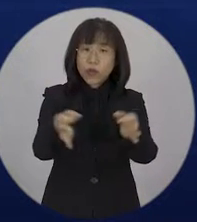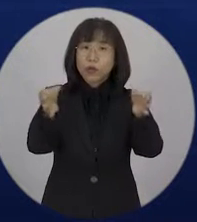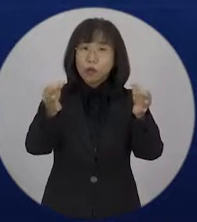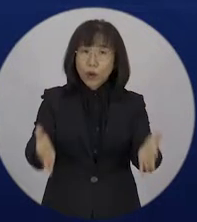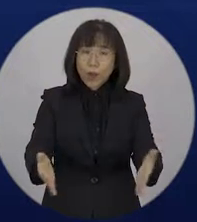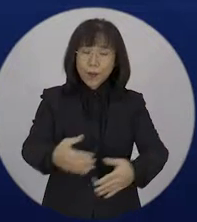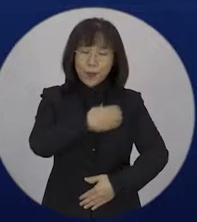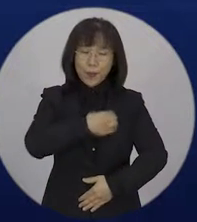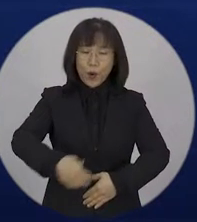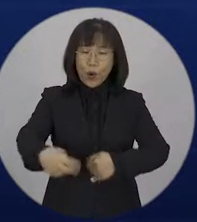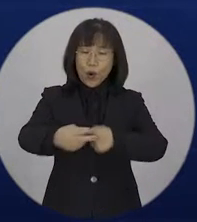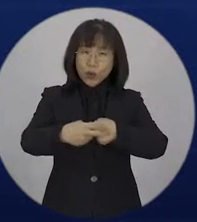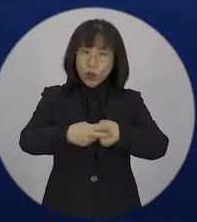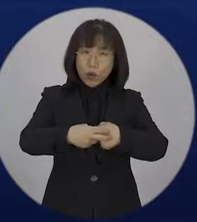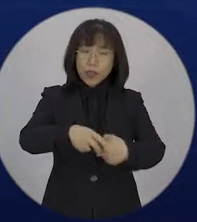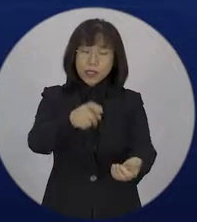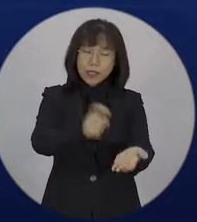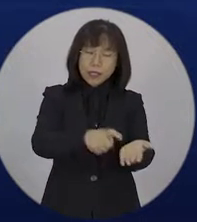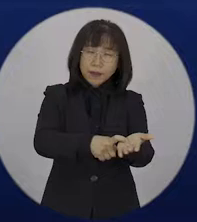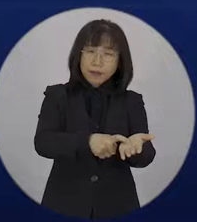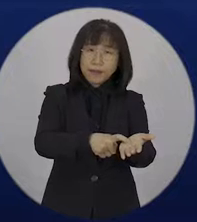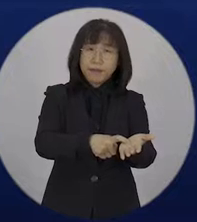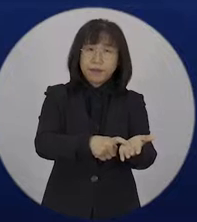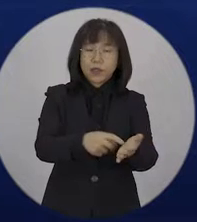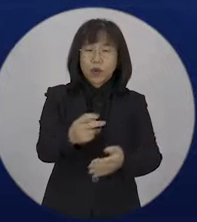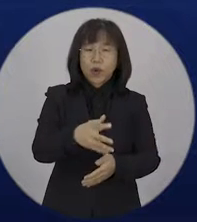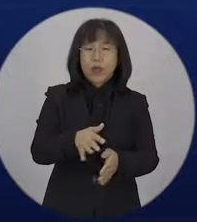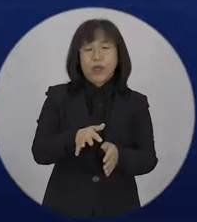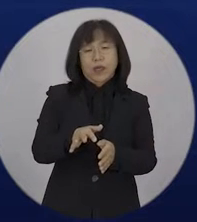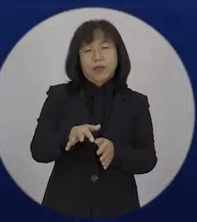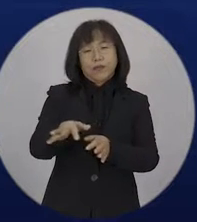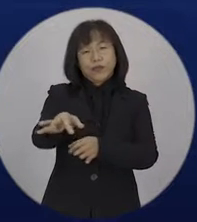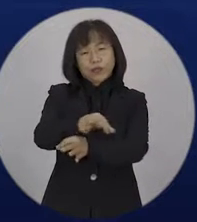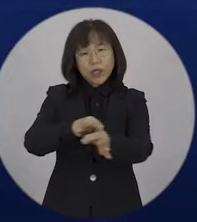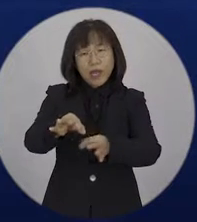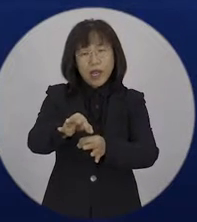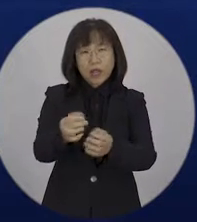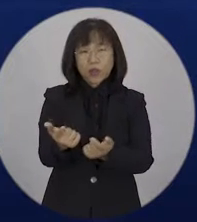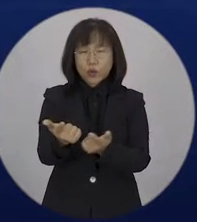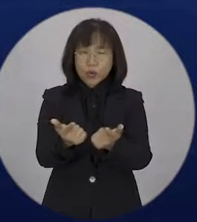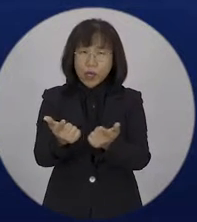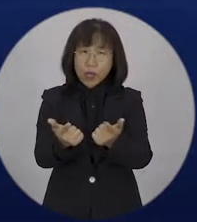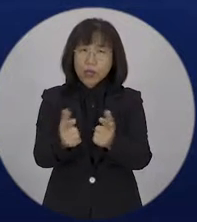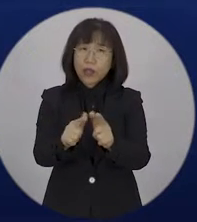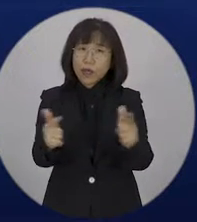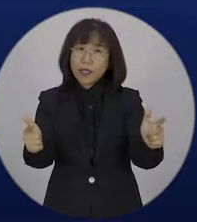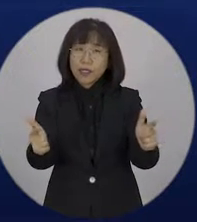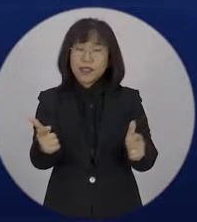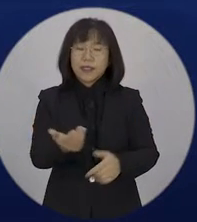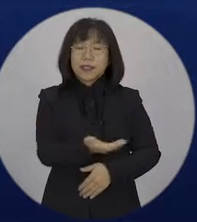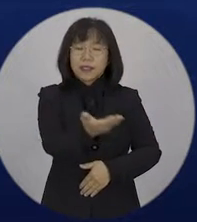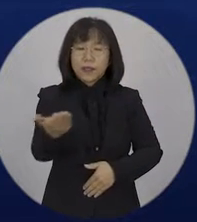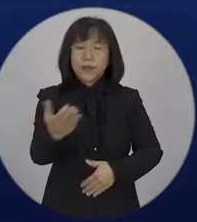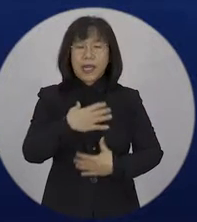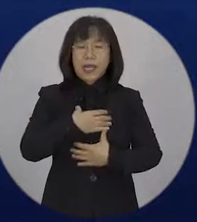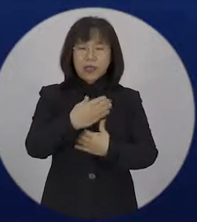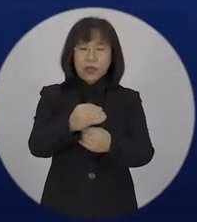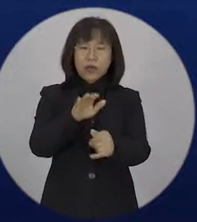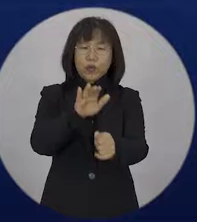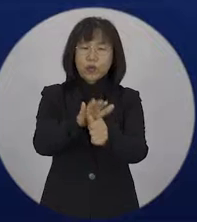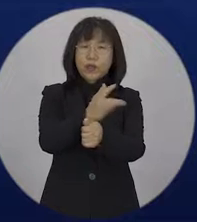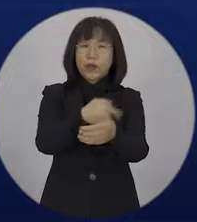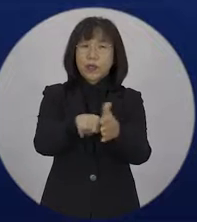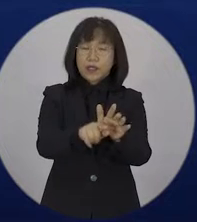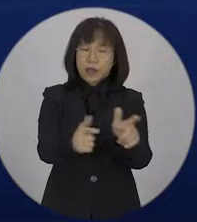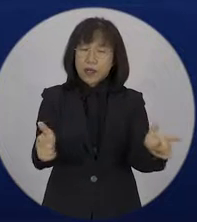보건소 응급진료 상황실을 운영하고 물가 대책 상황실을 운영하는 등 국민들의 생활 안정을 돕기 위한 다양한